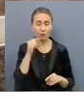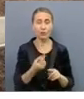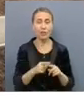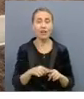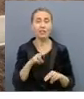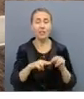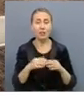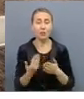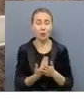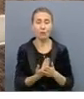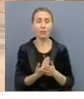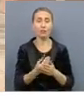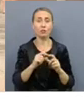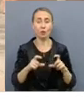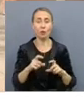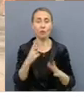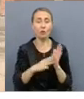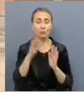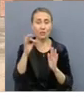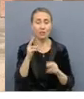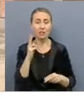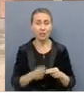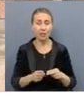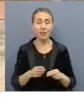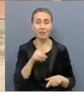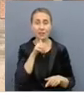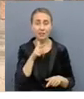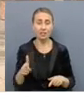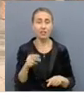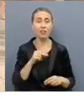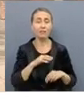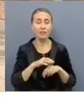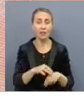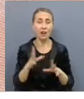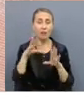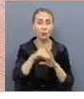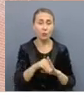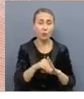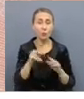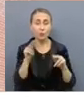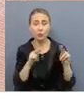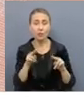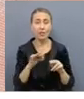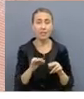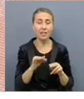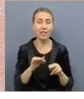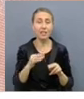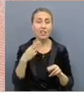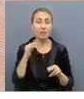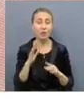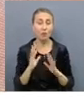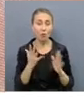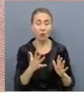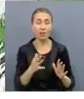школы завершено на 80%. В настоящее время ведутся работы по внутренней отделке и благоустройству двора. Согласно проекту,